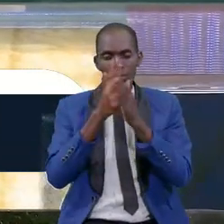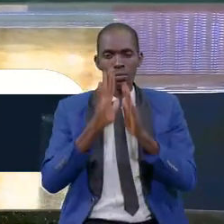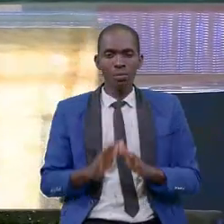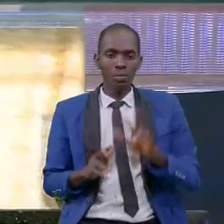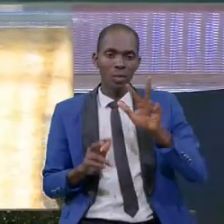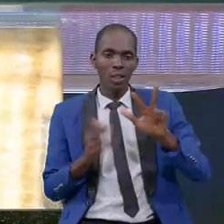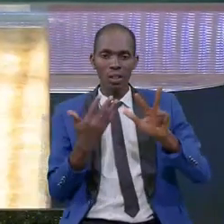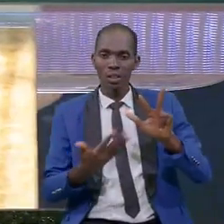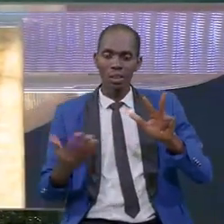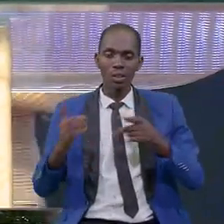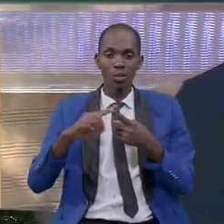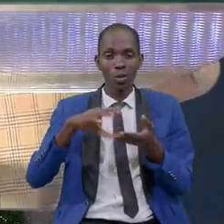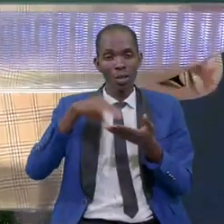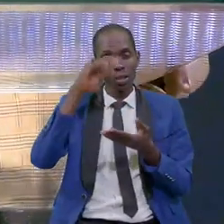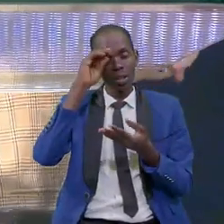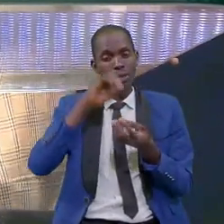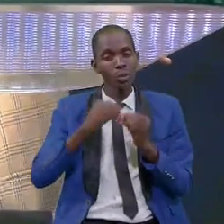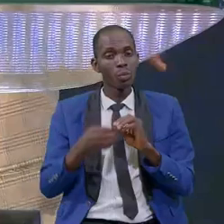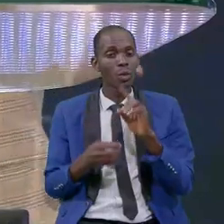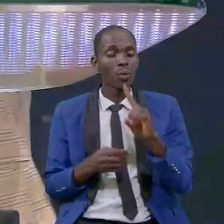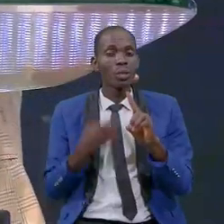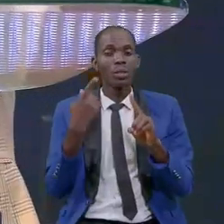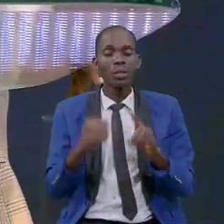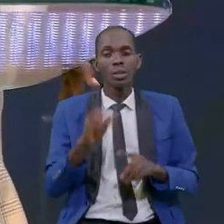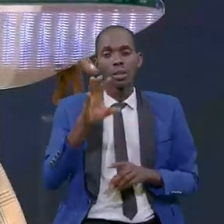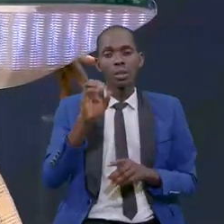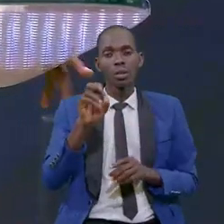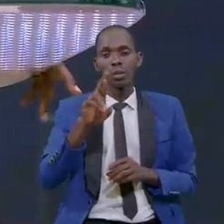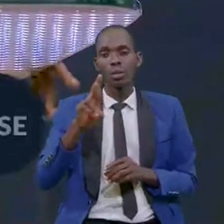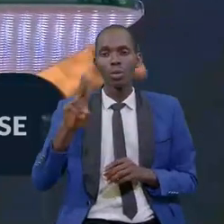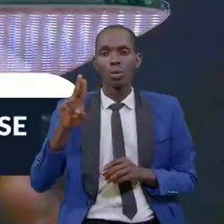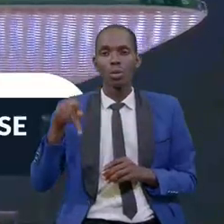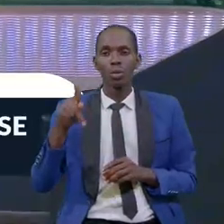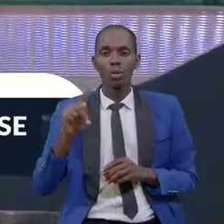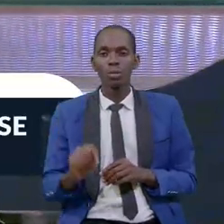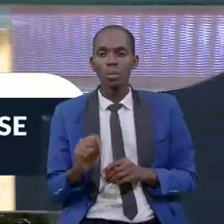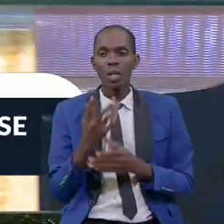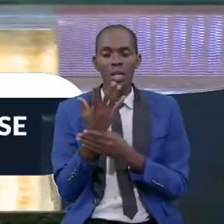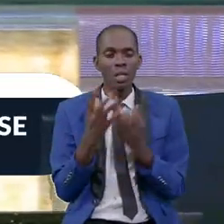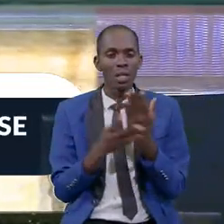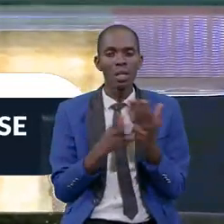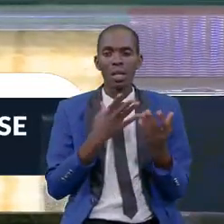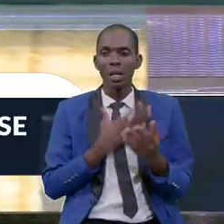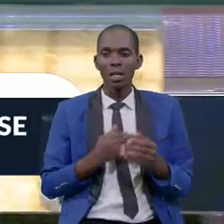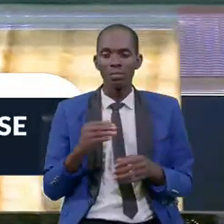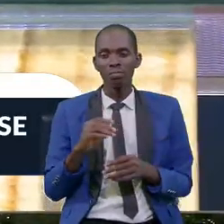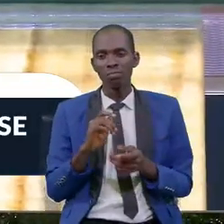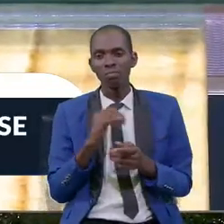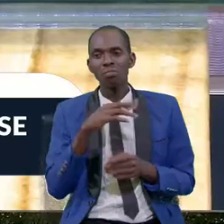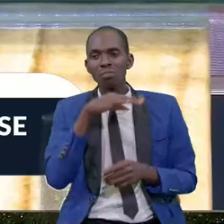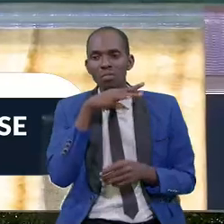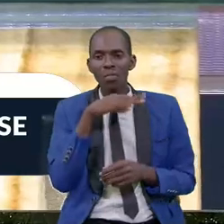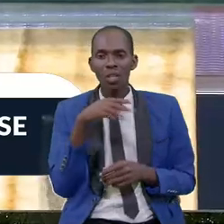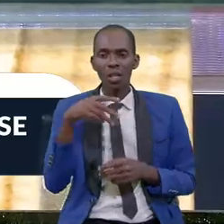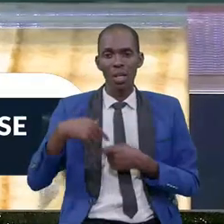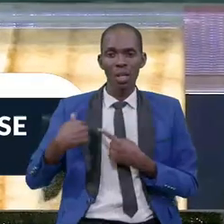allons voir trois points. Premier point, les mains corrompues et les cœurs